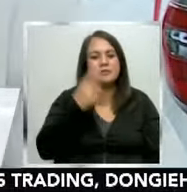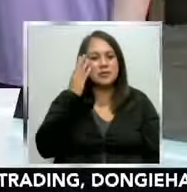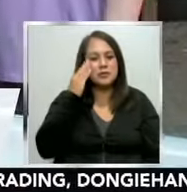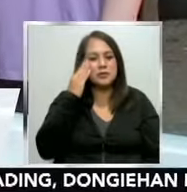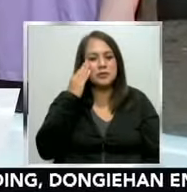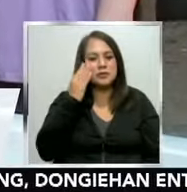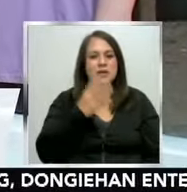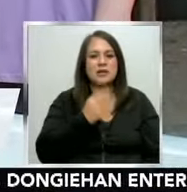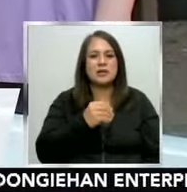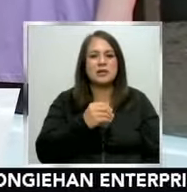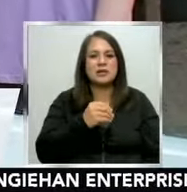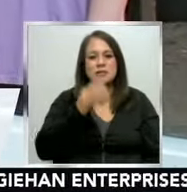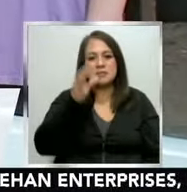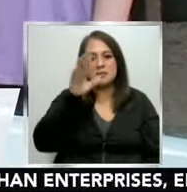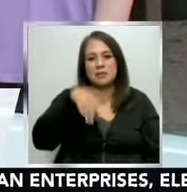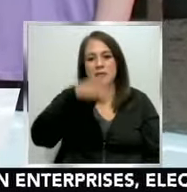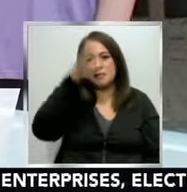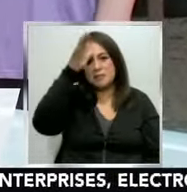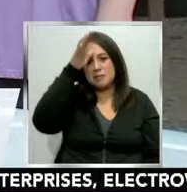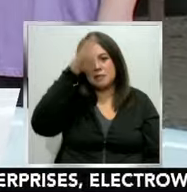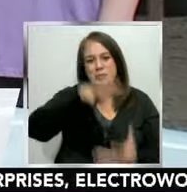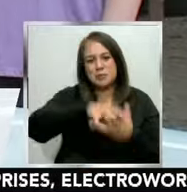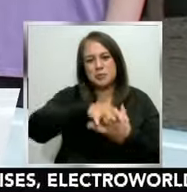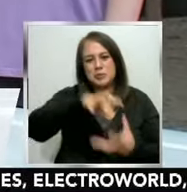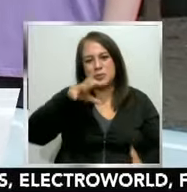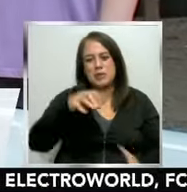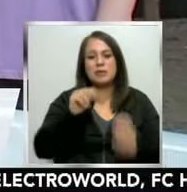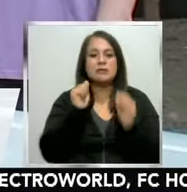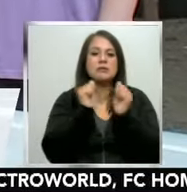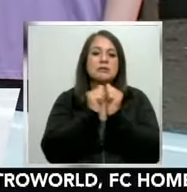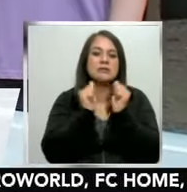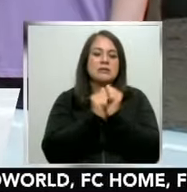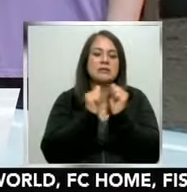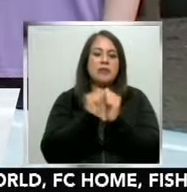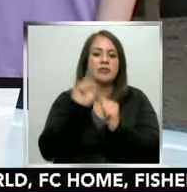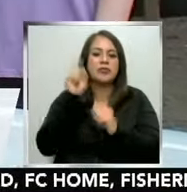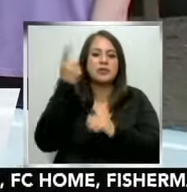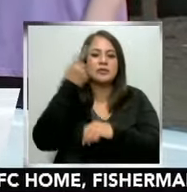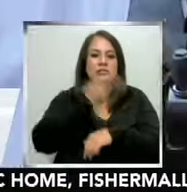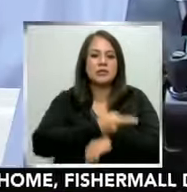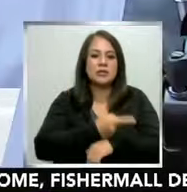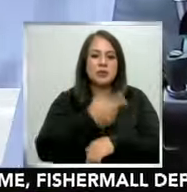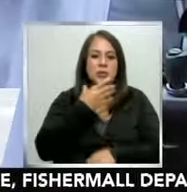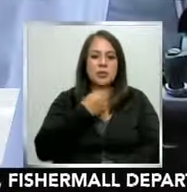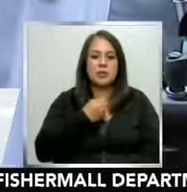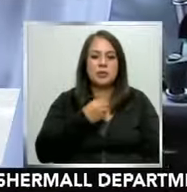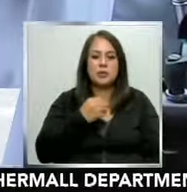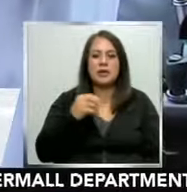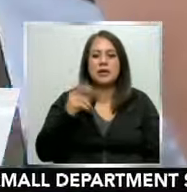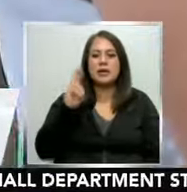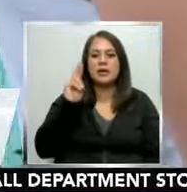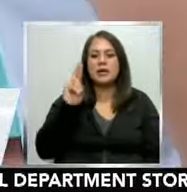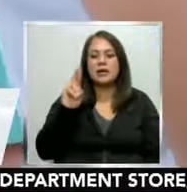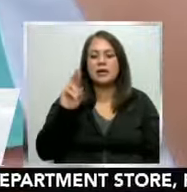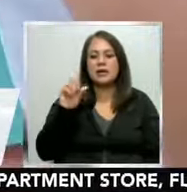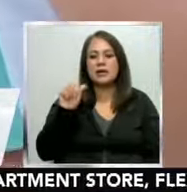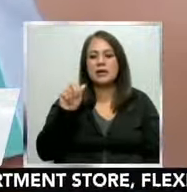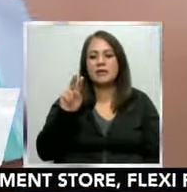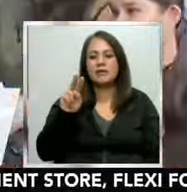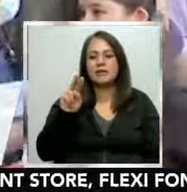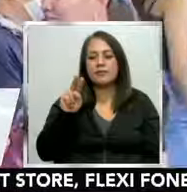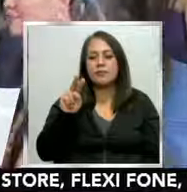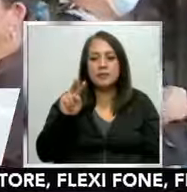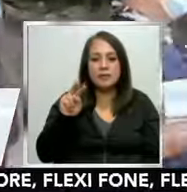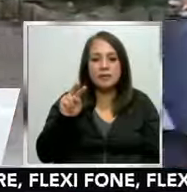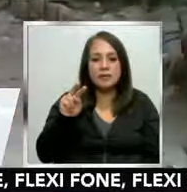pala. Kasama ni Dong sa first day ng taping, si Narabia Mateo, Benji Paras, John Fair,